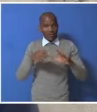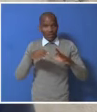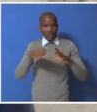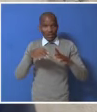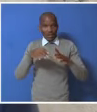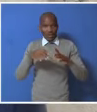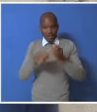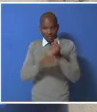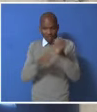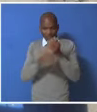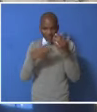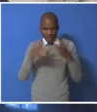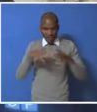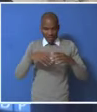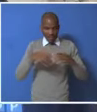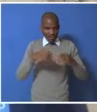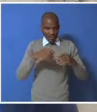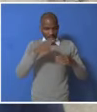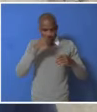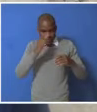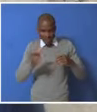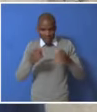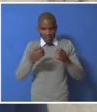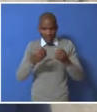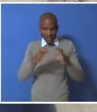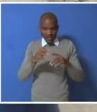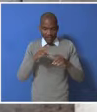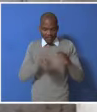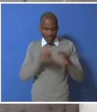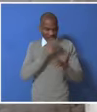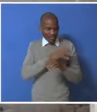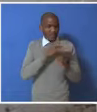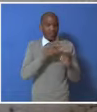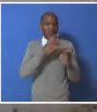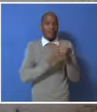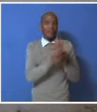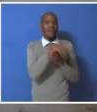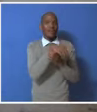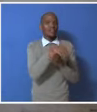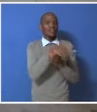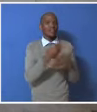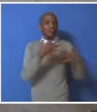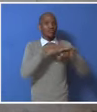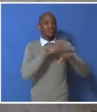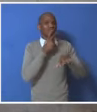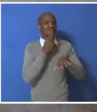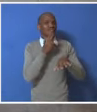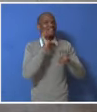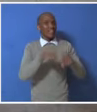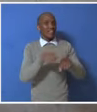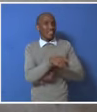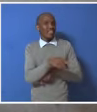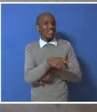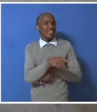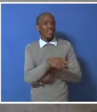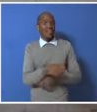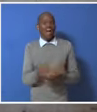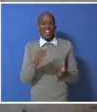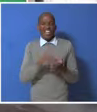mosotelo o ka dirisiwang ko dijwalong jalo jalo e babalesegeng gore ga ena le ga e le monko epe o e